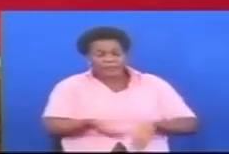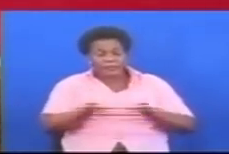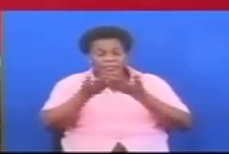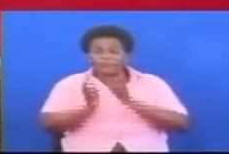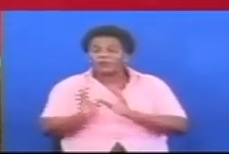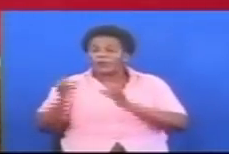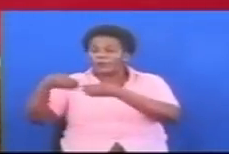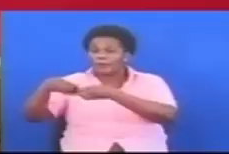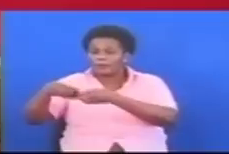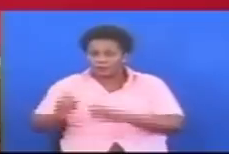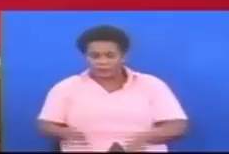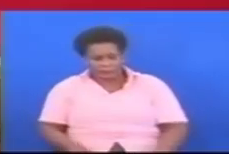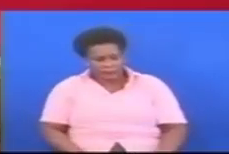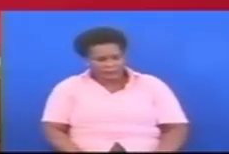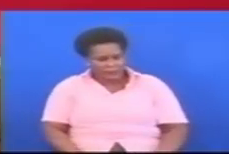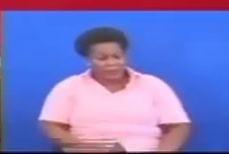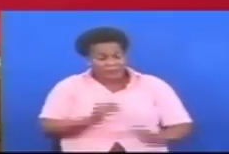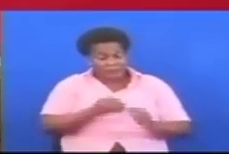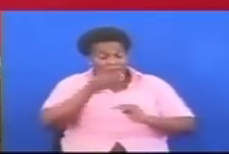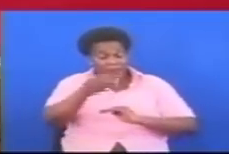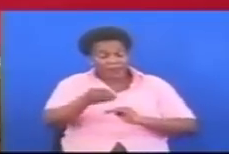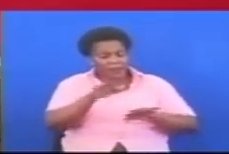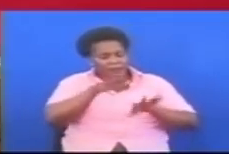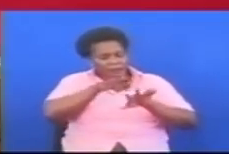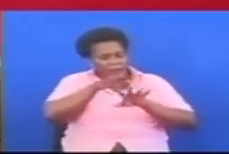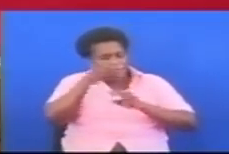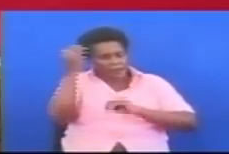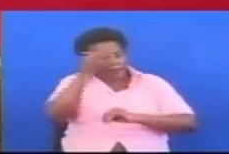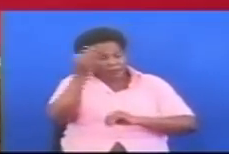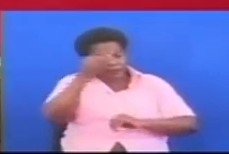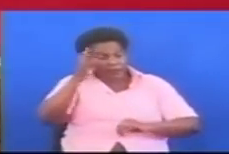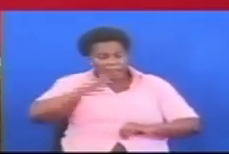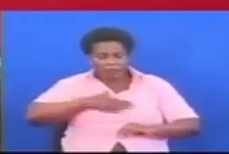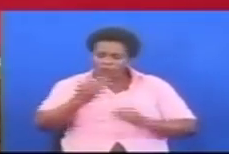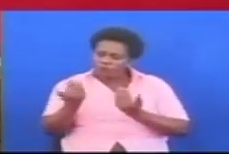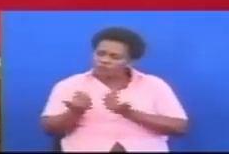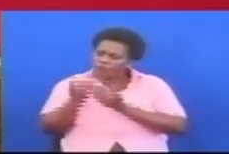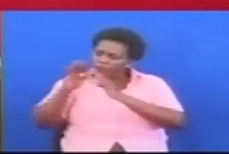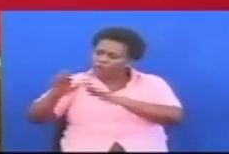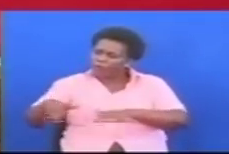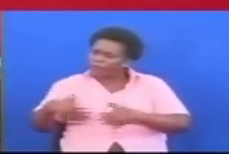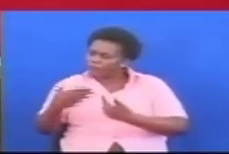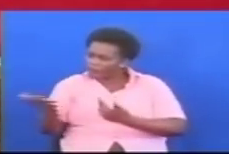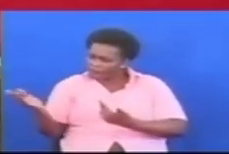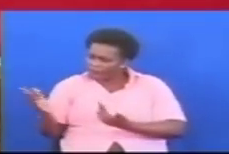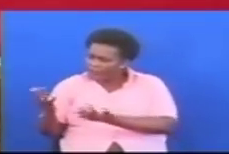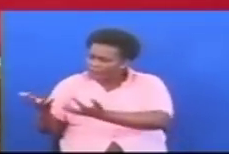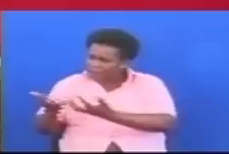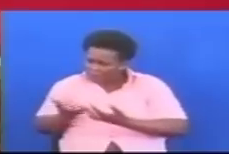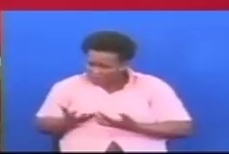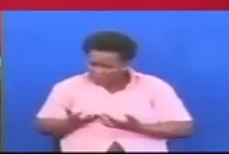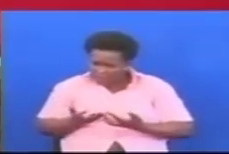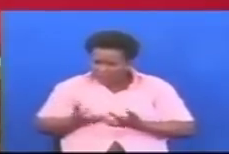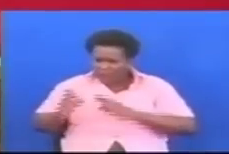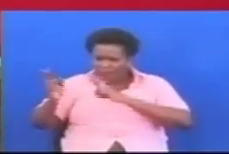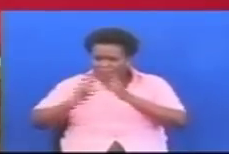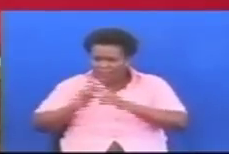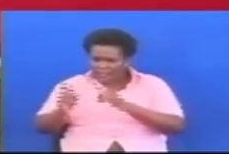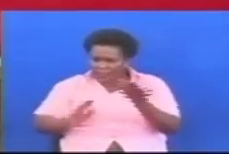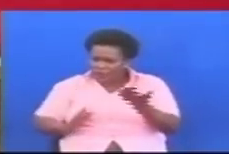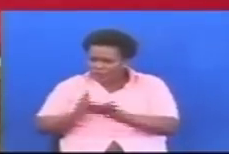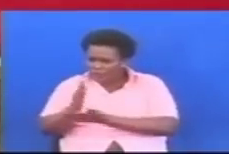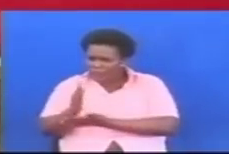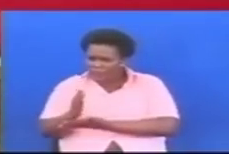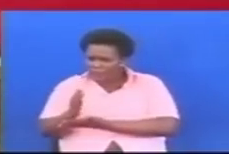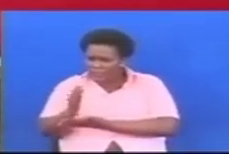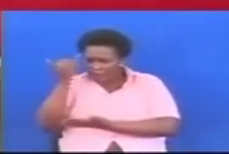John. Mheshimiwa, baada ya maelezo haya, naliomba sasa bunge lako lipokee, lijadili na kuidhinisha makadirio na mapato ya